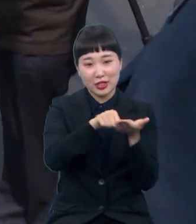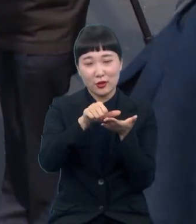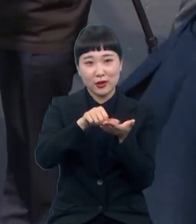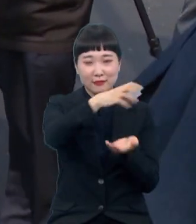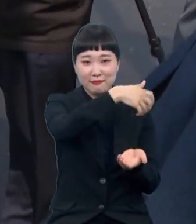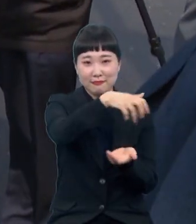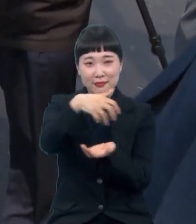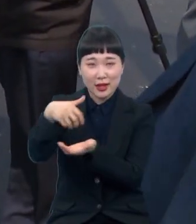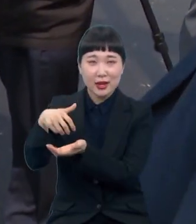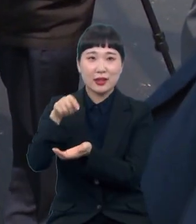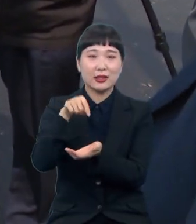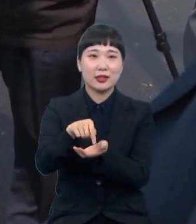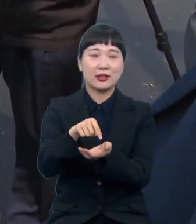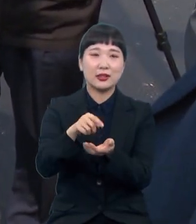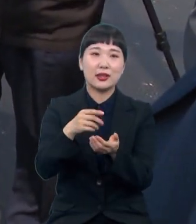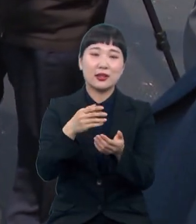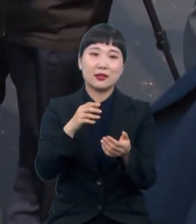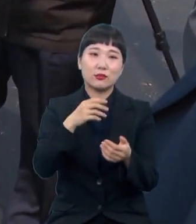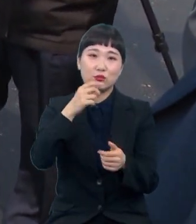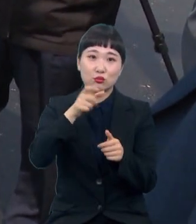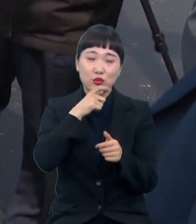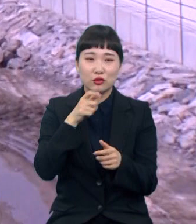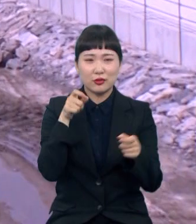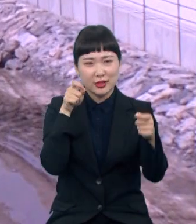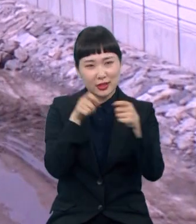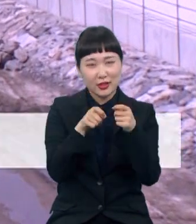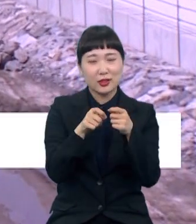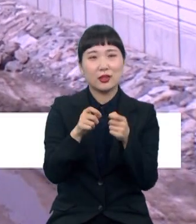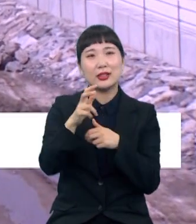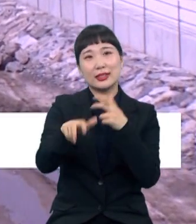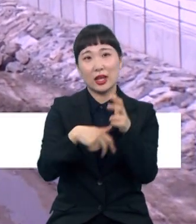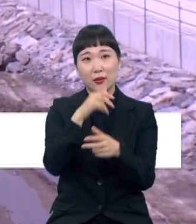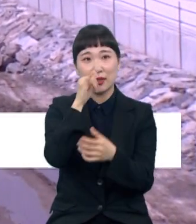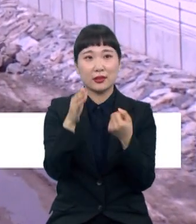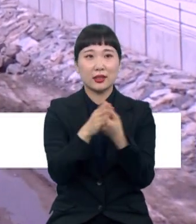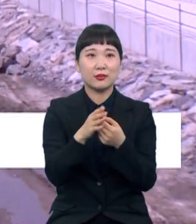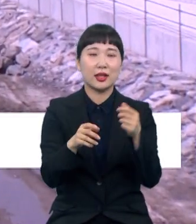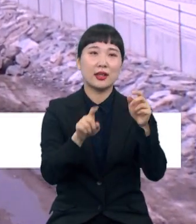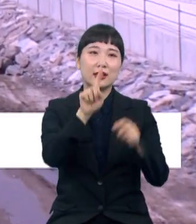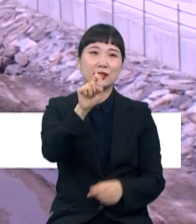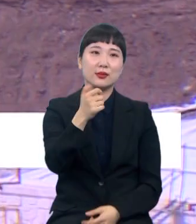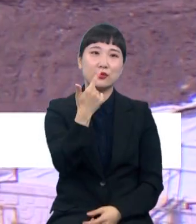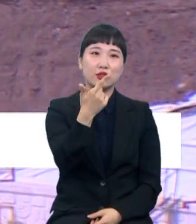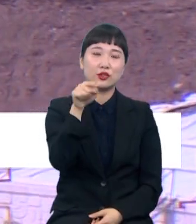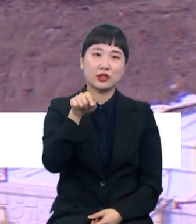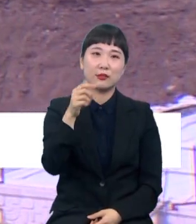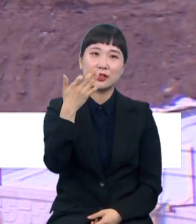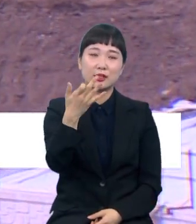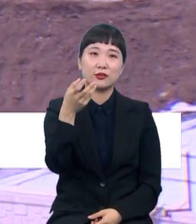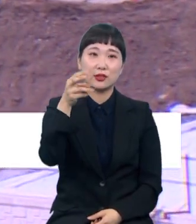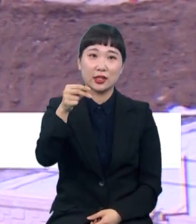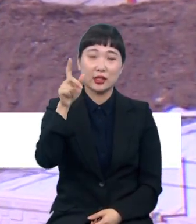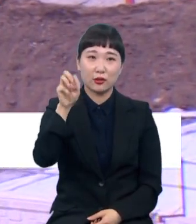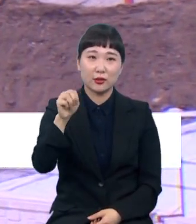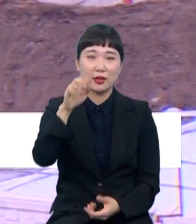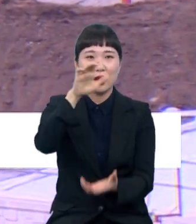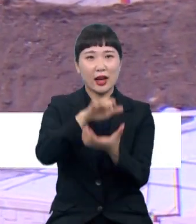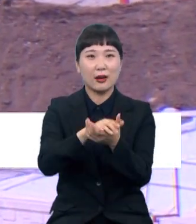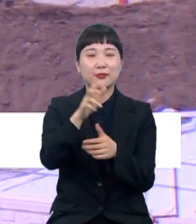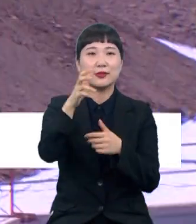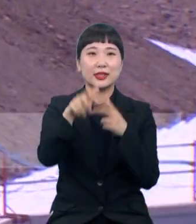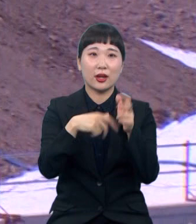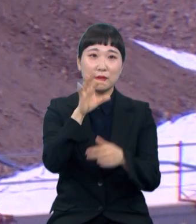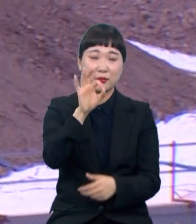공간을 조성하는 대규모 사업입니다. 총 연장 16.19km, 사업비는 6,215억 원에